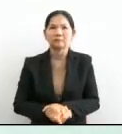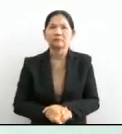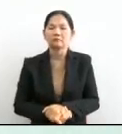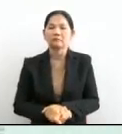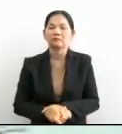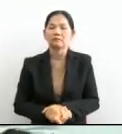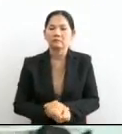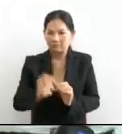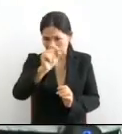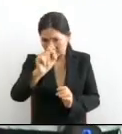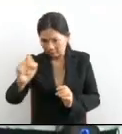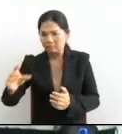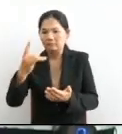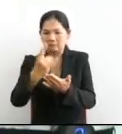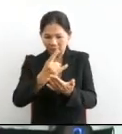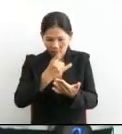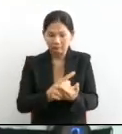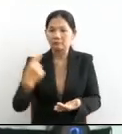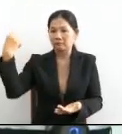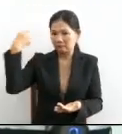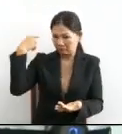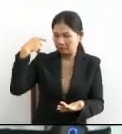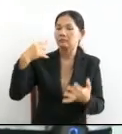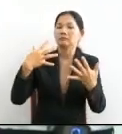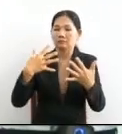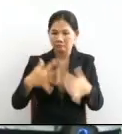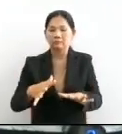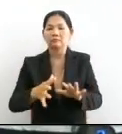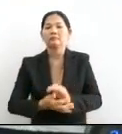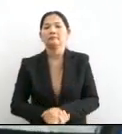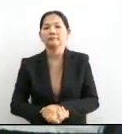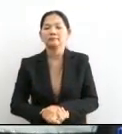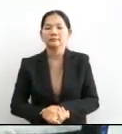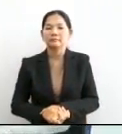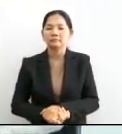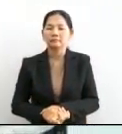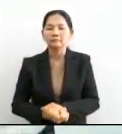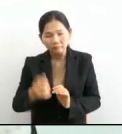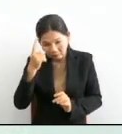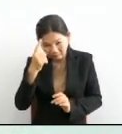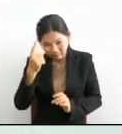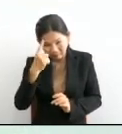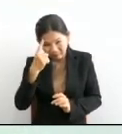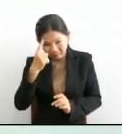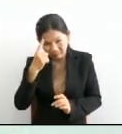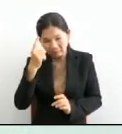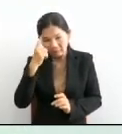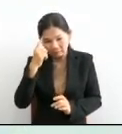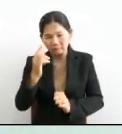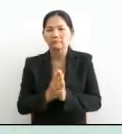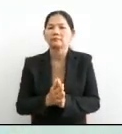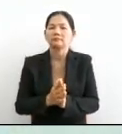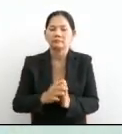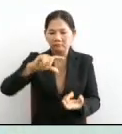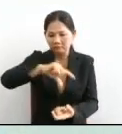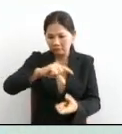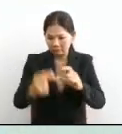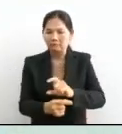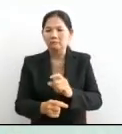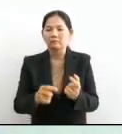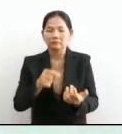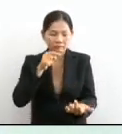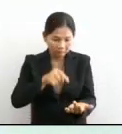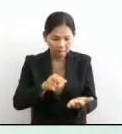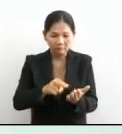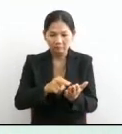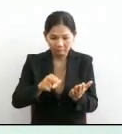cha dưỡng bán sẽ xe mê riêng môn môn cha còn lòng một cha chẳng con vô bị cá đại dương cái chà ắt bọt